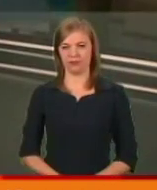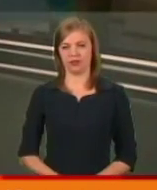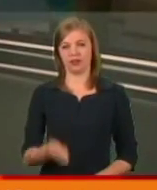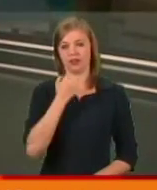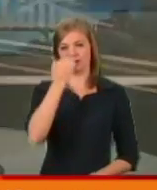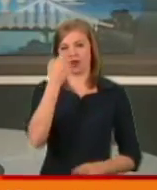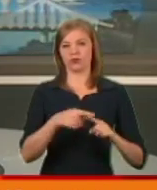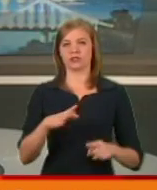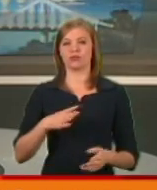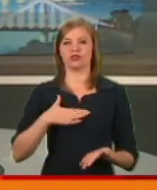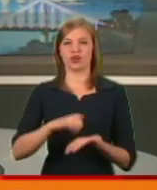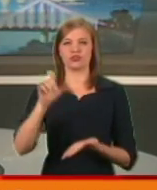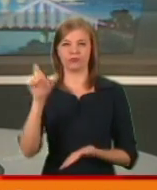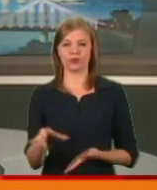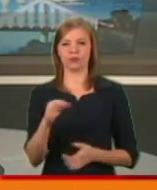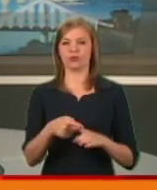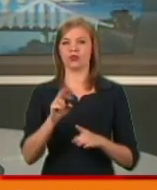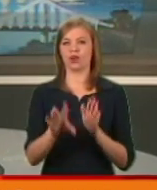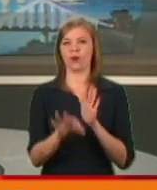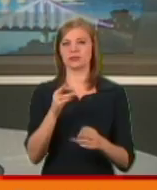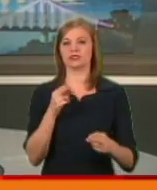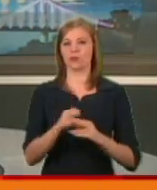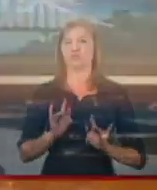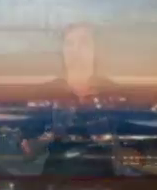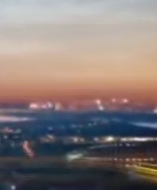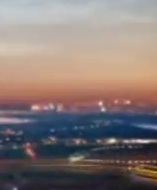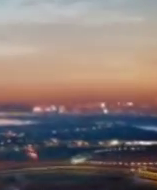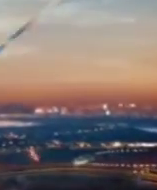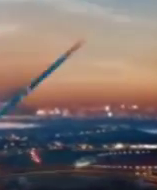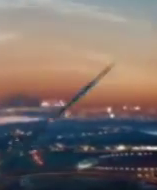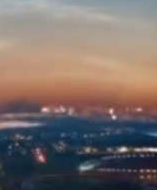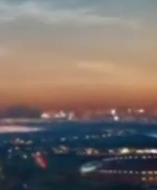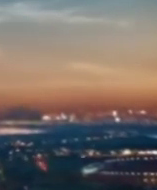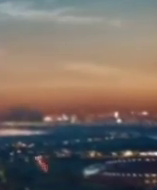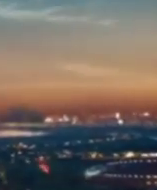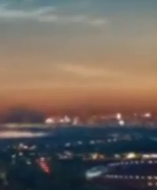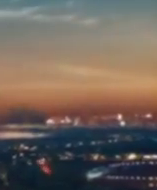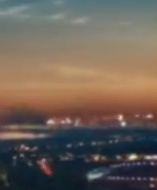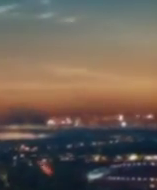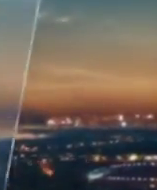Олено, дякую. Це була Олена Лунькова про те, як обирали запобіжний захід Шабуніна.